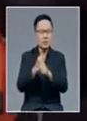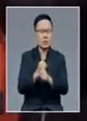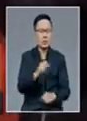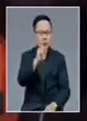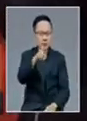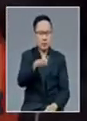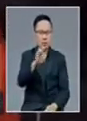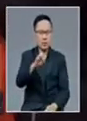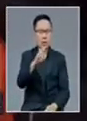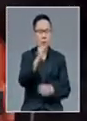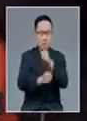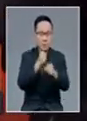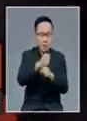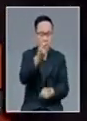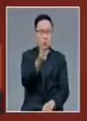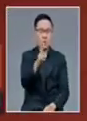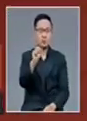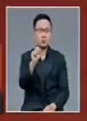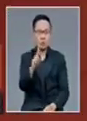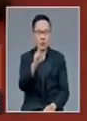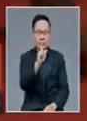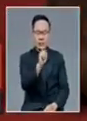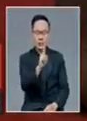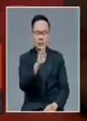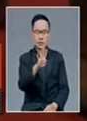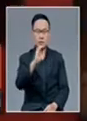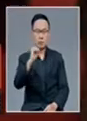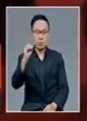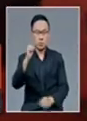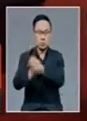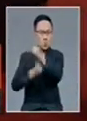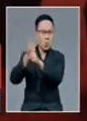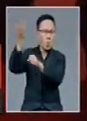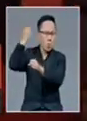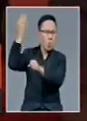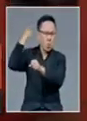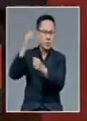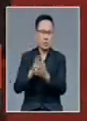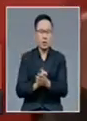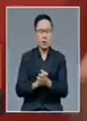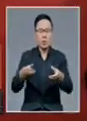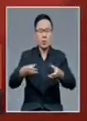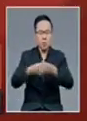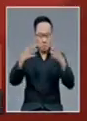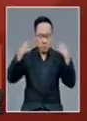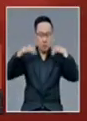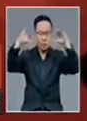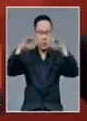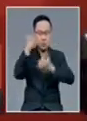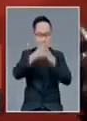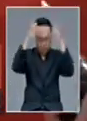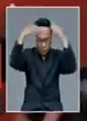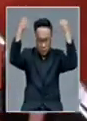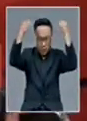ป็นที่นิยมเลี้ยงในหมู่ของขุนนางชาวดัตช์นะครับทำให้เราเนี่ยมักจะได้เห็นสุนัขเหล่านี้เนี่ยปรากฏอยู่ในภาพว